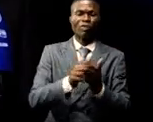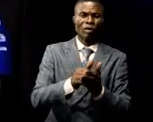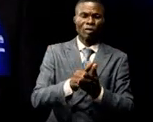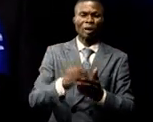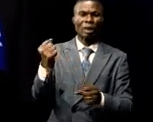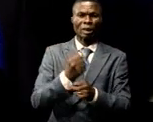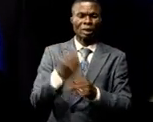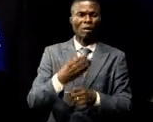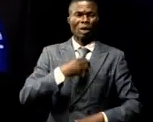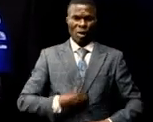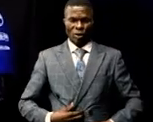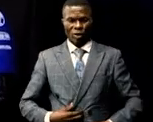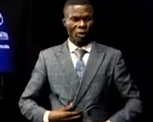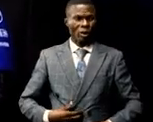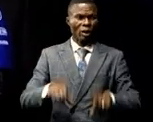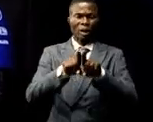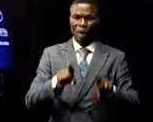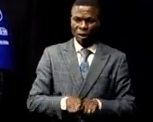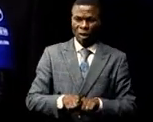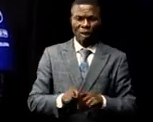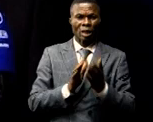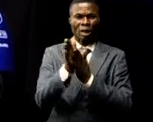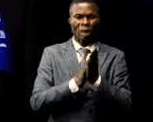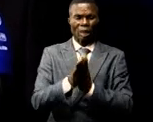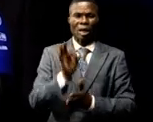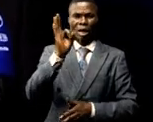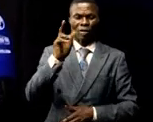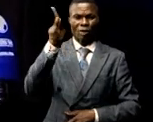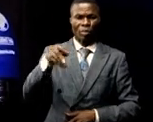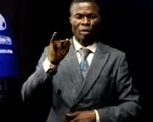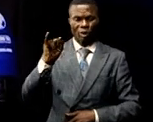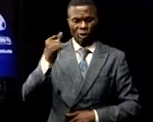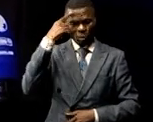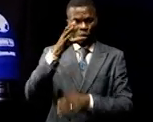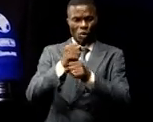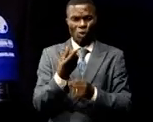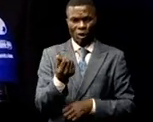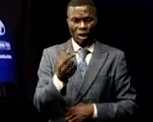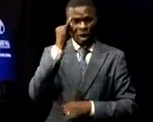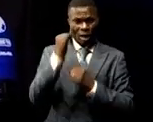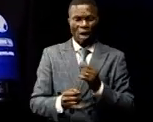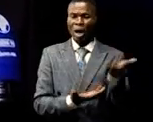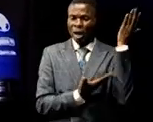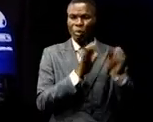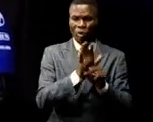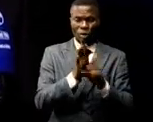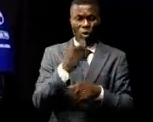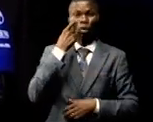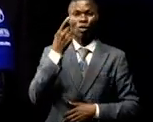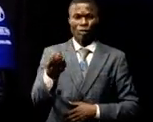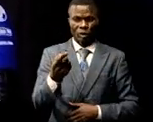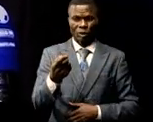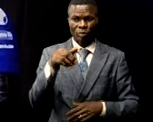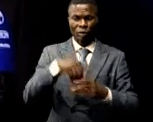des avocats qui sont en fait attachés au FPI pour recouvrer ces fonds. Mais à la fin, ce qui est important, j'ai estimé que dans